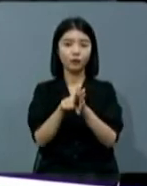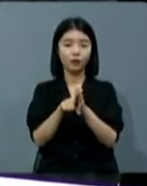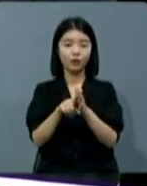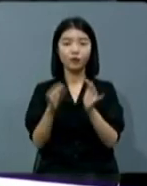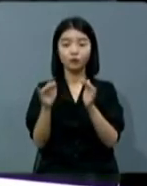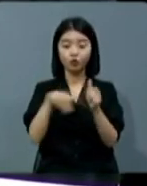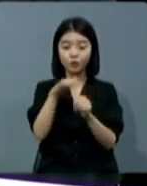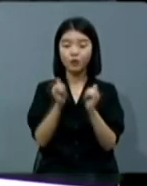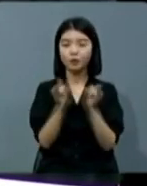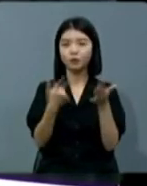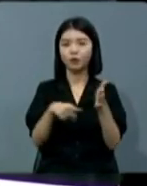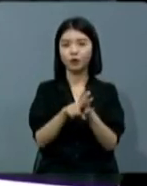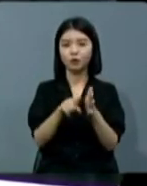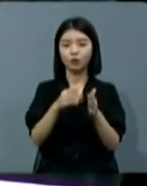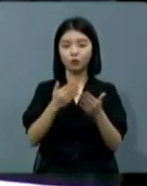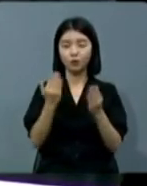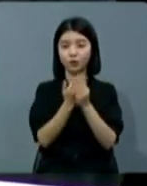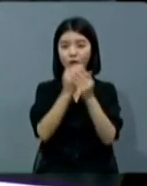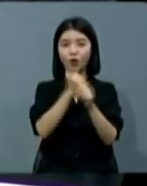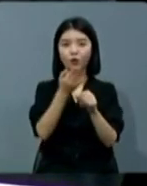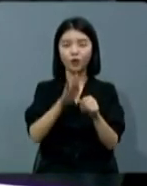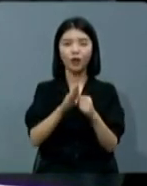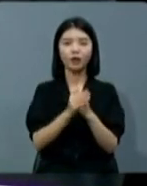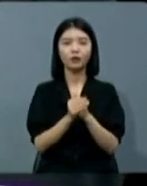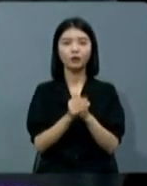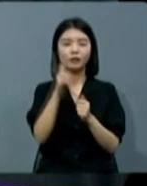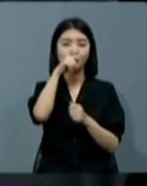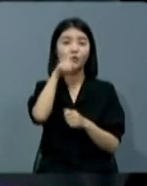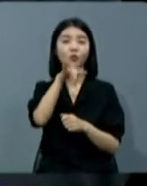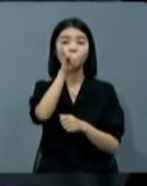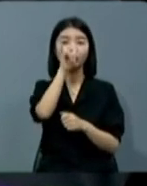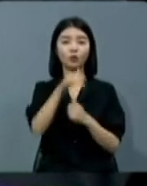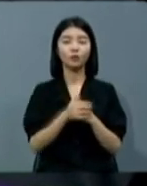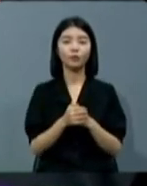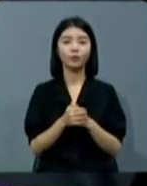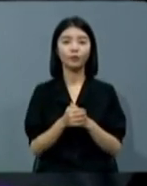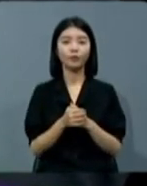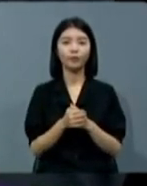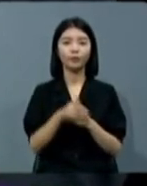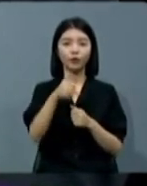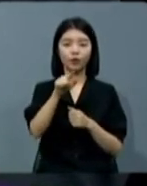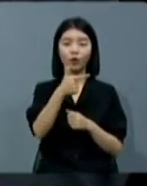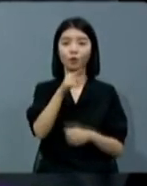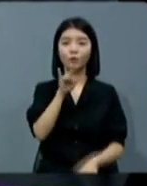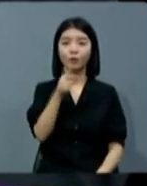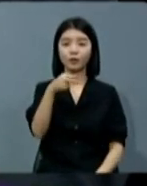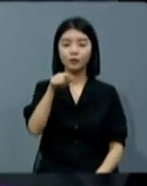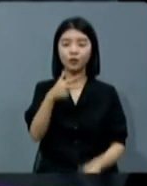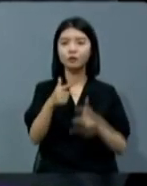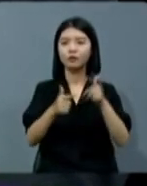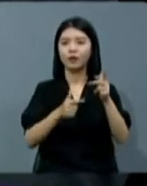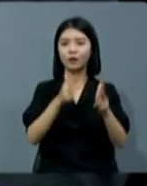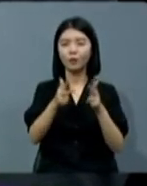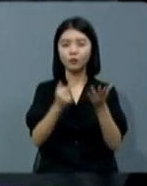주민들을 위해서 이제 한 건데 부작용도 일부 있습니다. 많습니다. 예. 컨벤션 이제 산업을